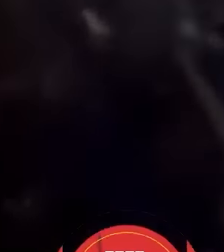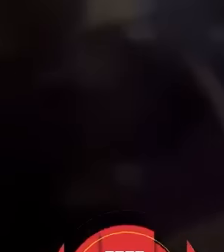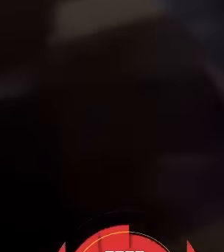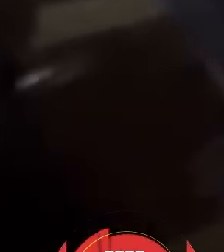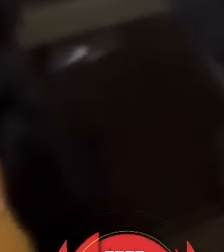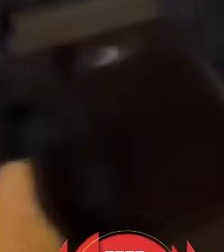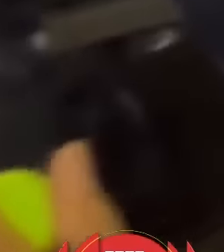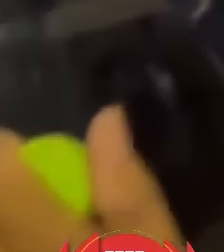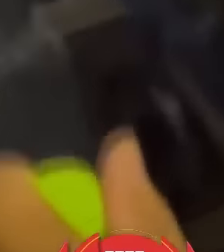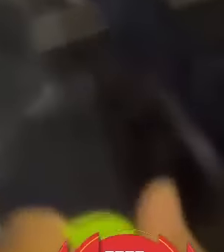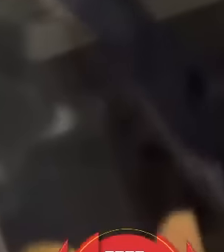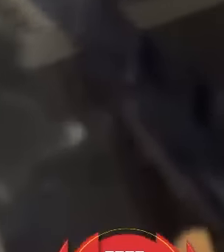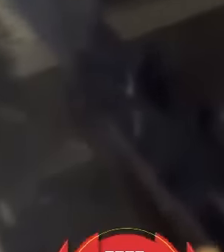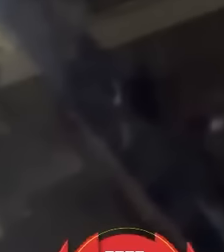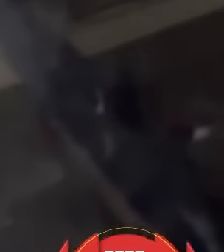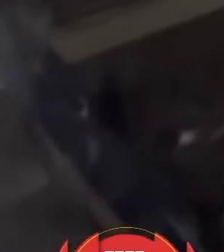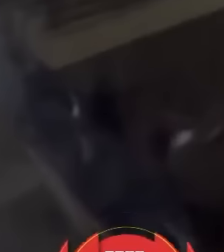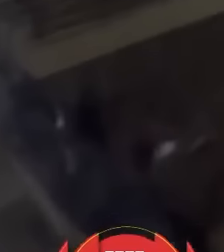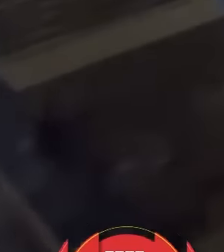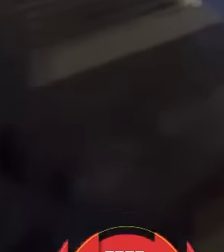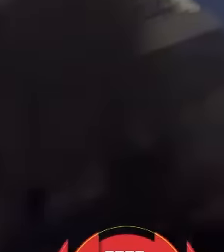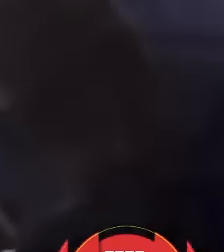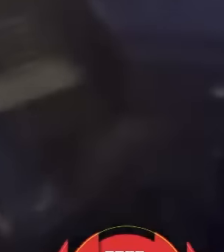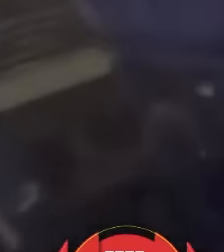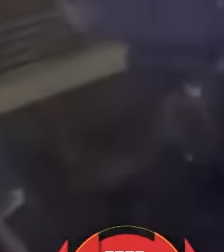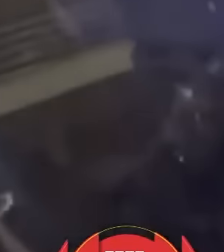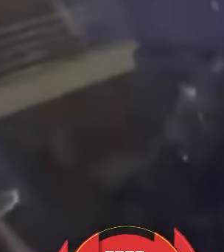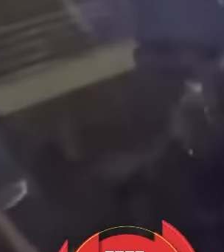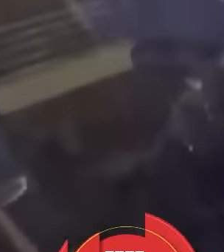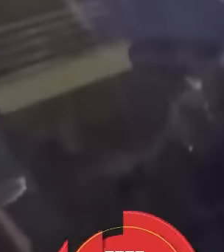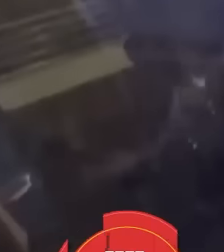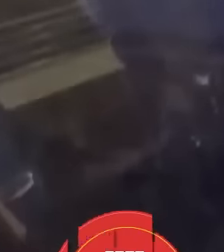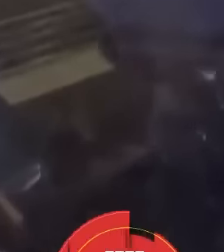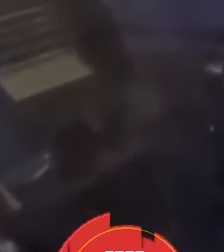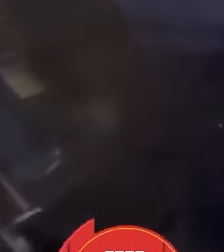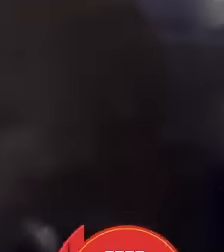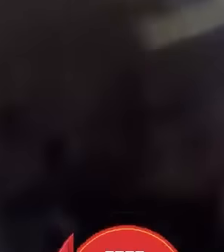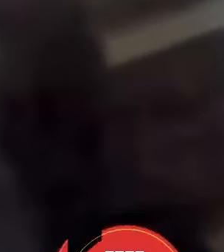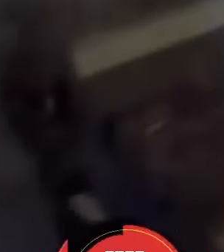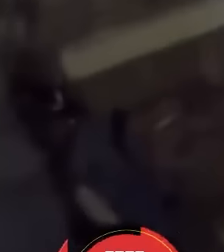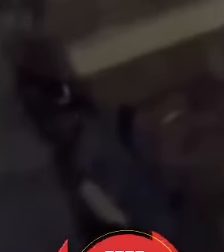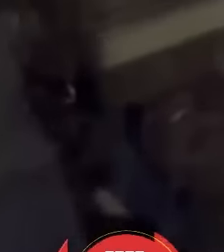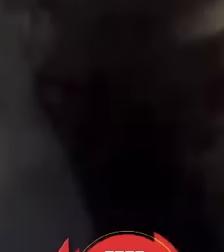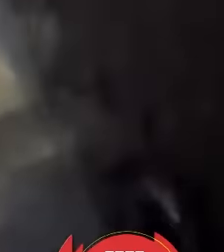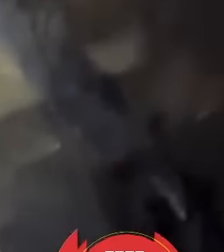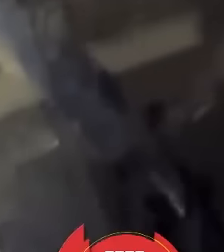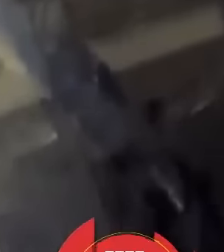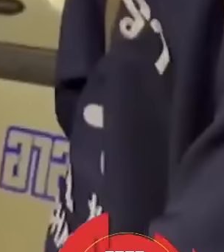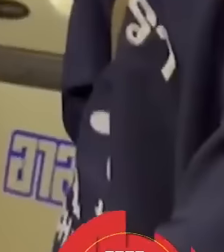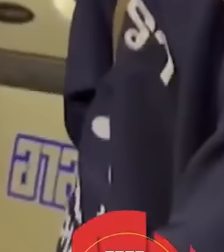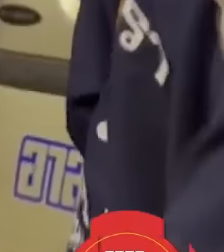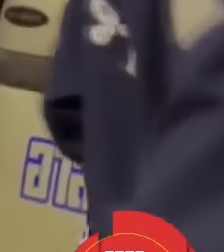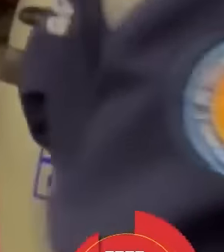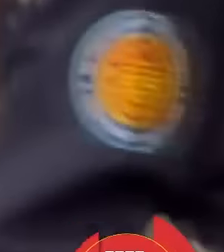ก็มีคนที่เกิดเหตุอ่ะเขาก็เล่าให้ฟังบอกว่าขี่มอเตอร์ไซค์กำลังจะพาเจ้าของบ้านเนี่ยนะคะไปธุระกันแล้วก็มาเจ